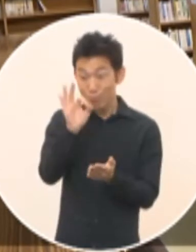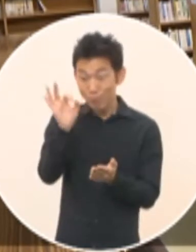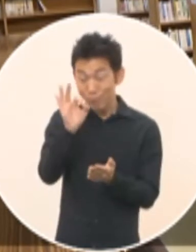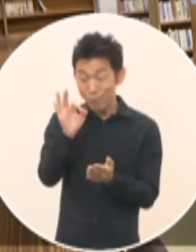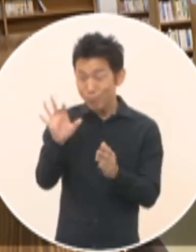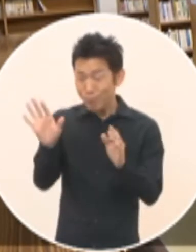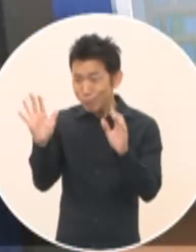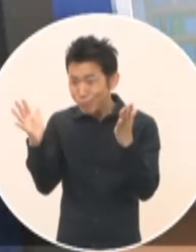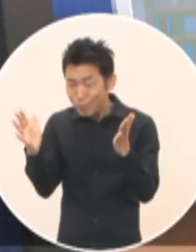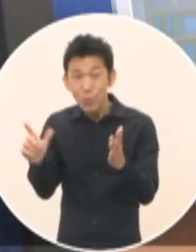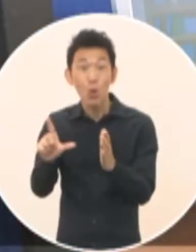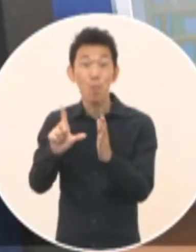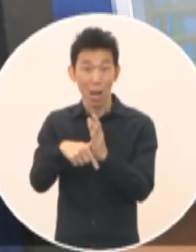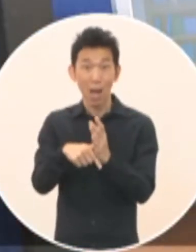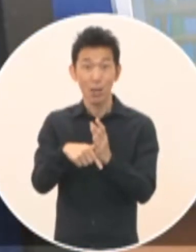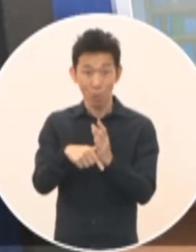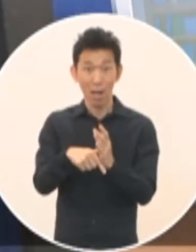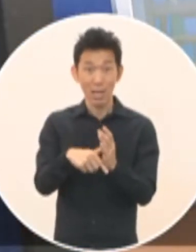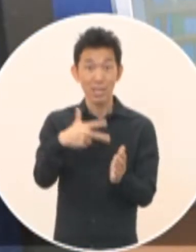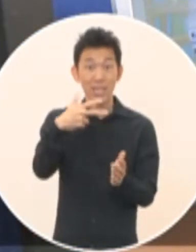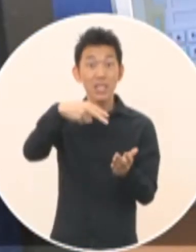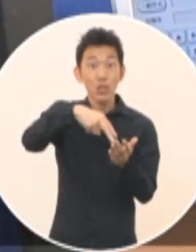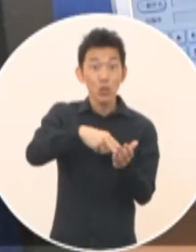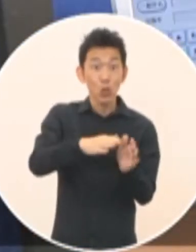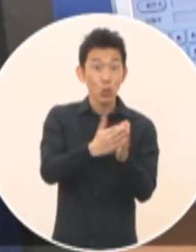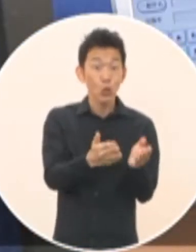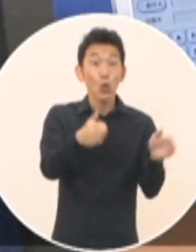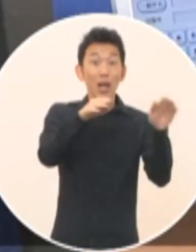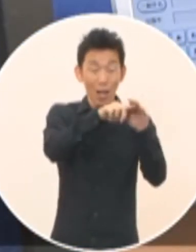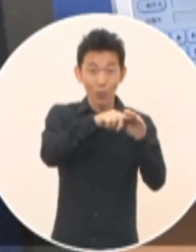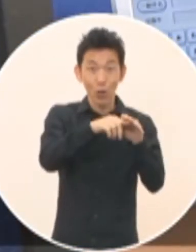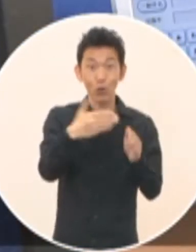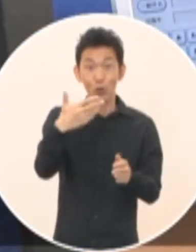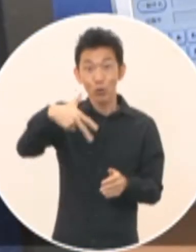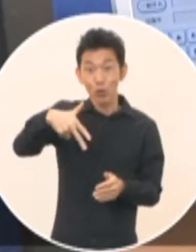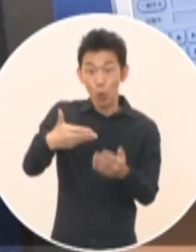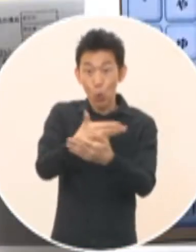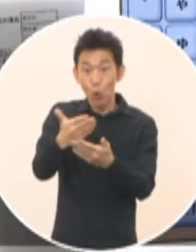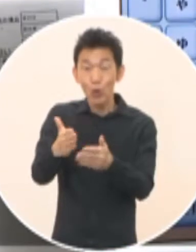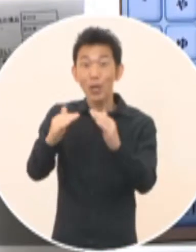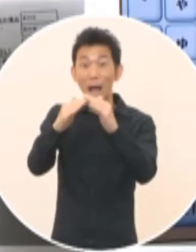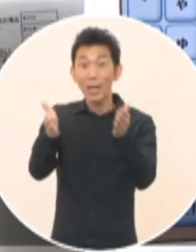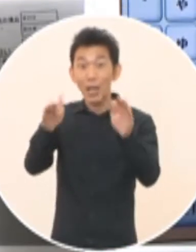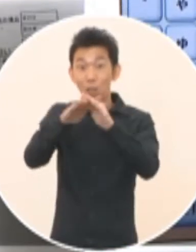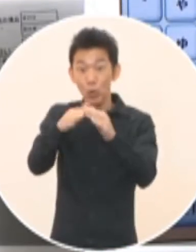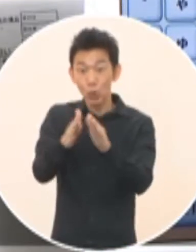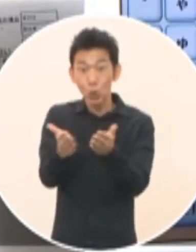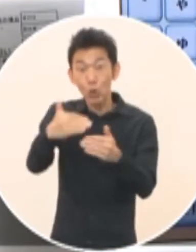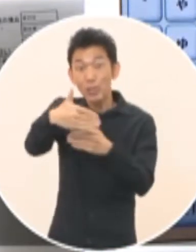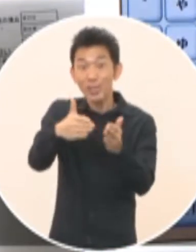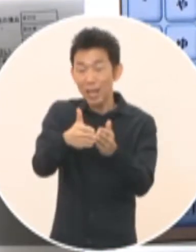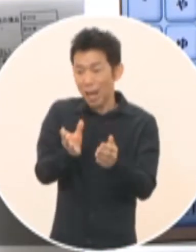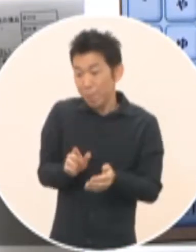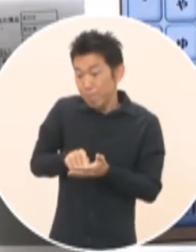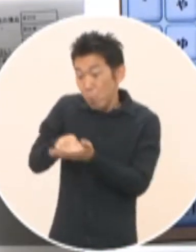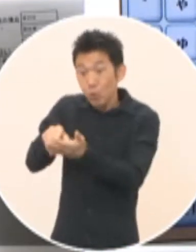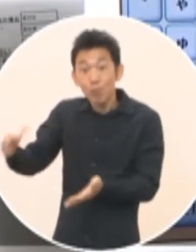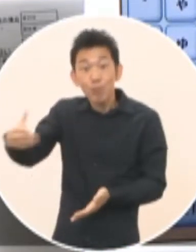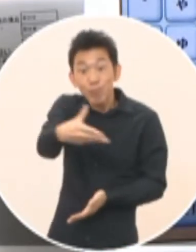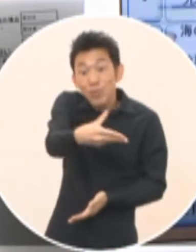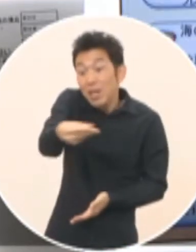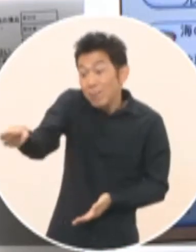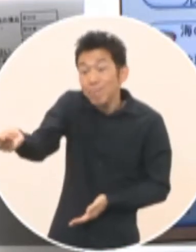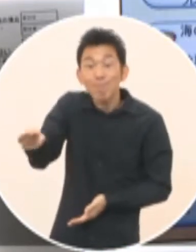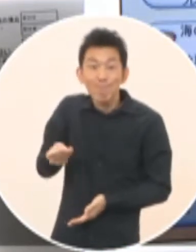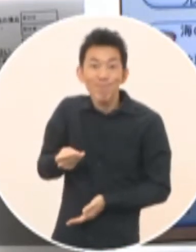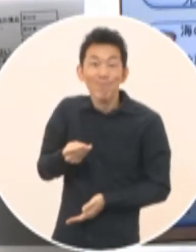アサケプラザにない本は市立図書館やクス交流会館図書室から取り寄せることもできます。